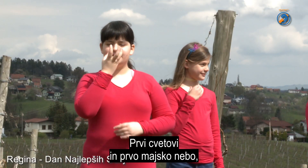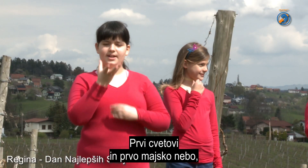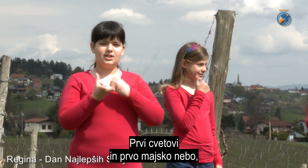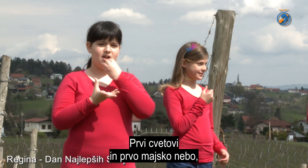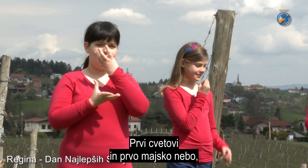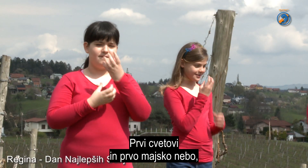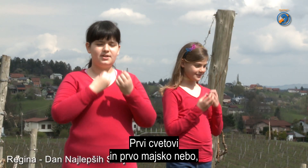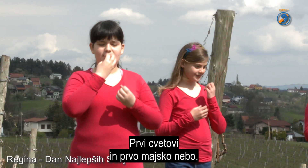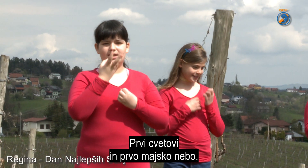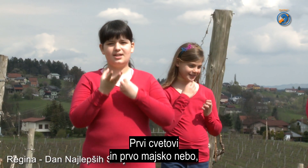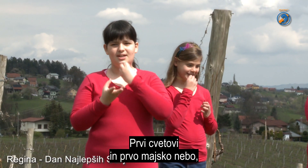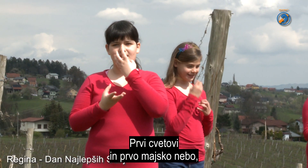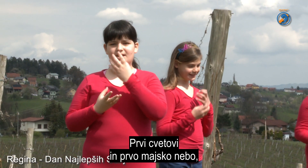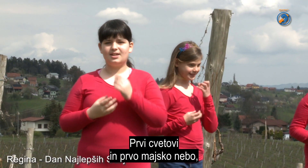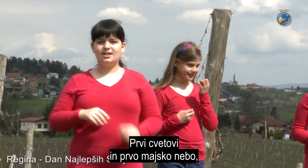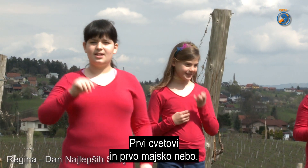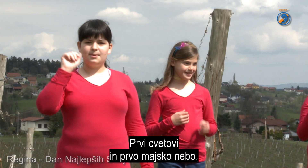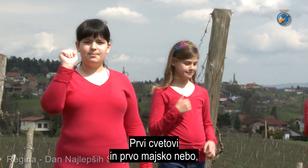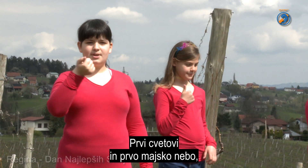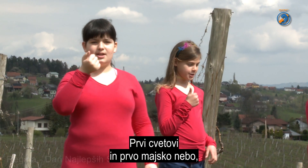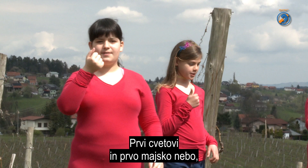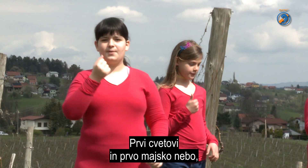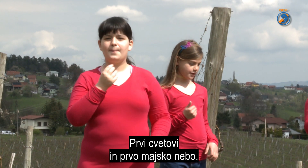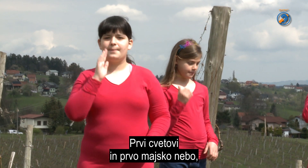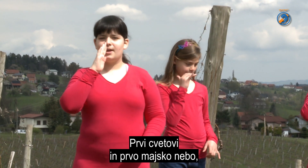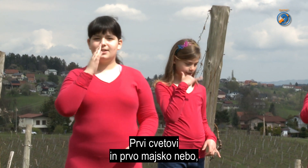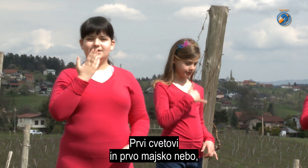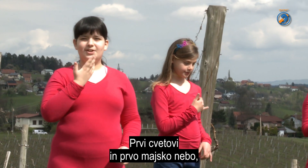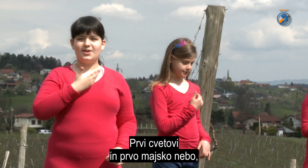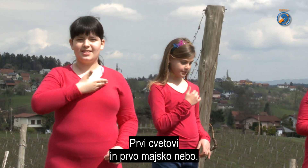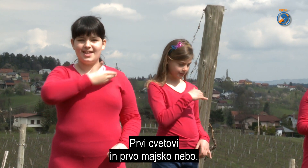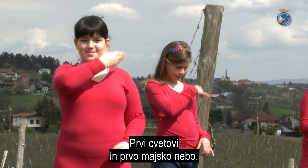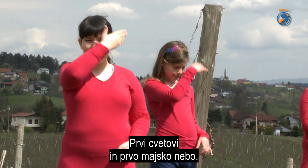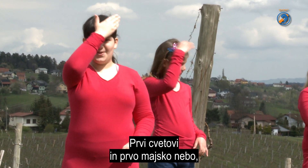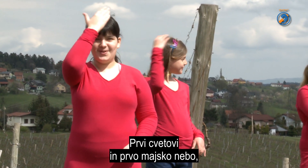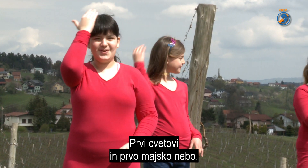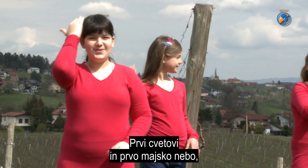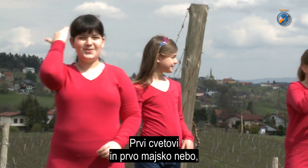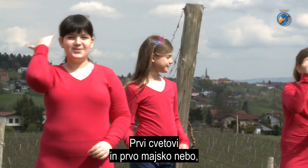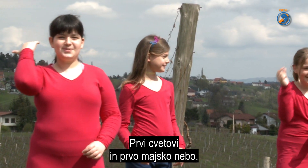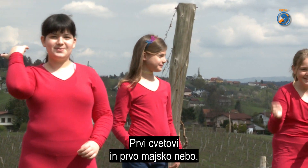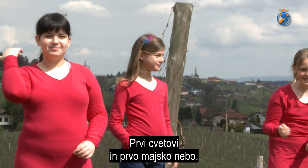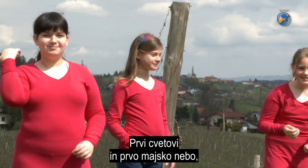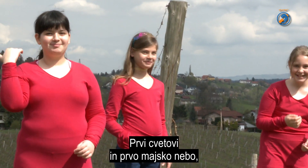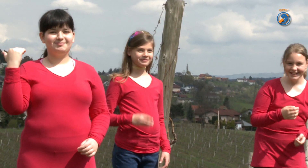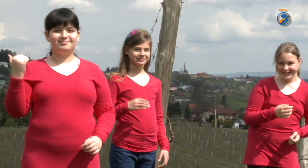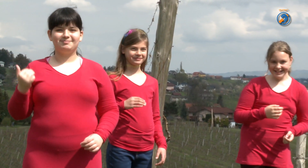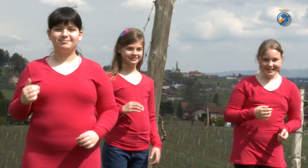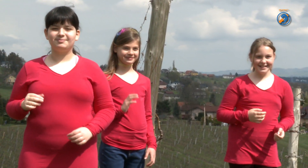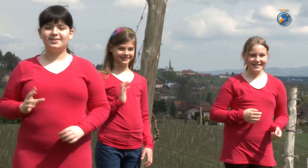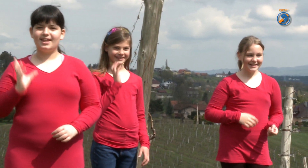prvi cvetovi in prvo majsko nebo.